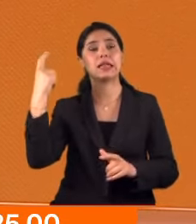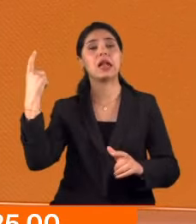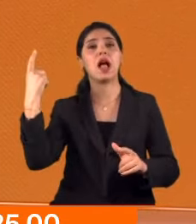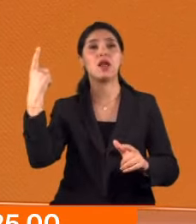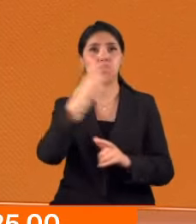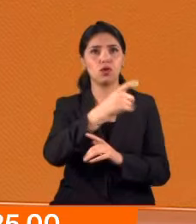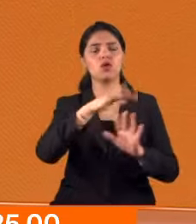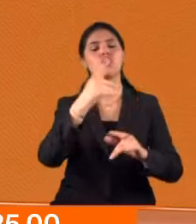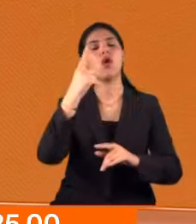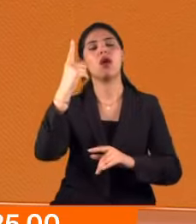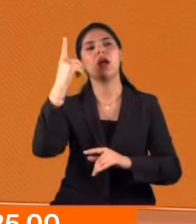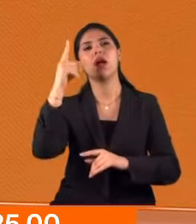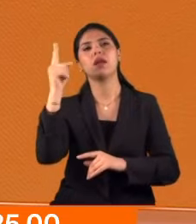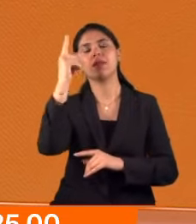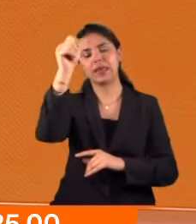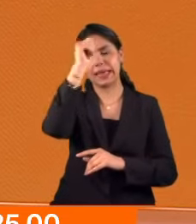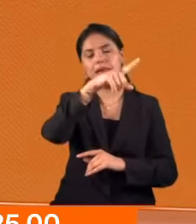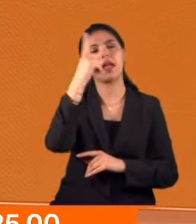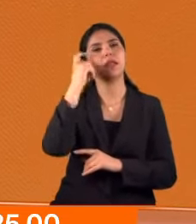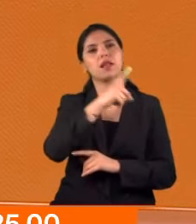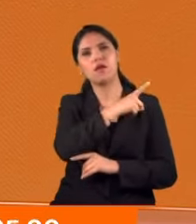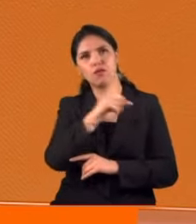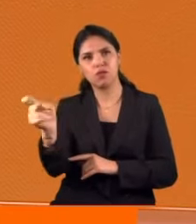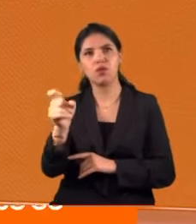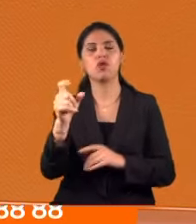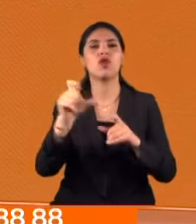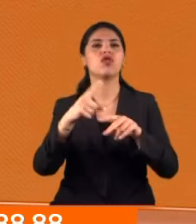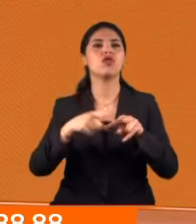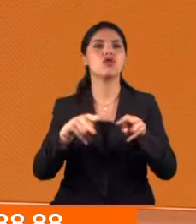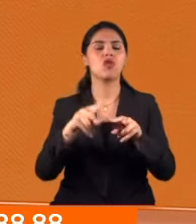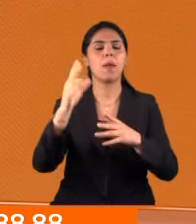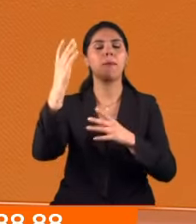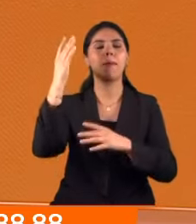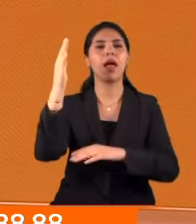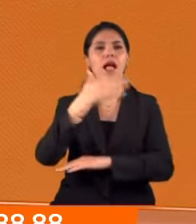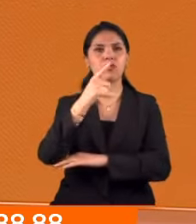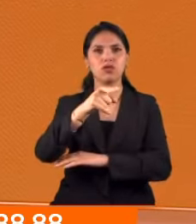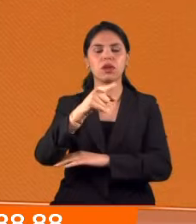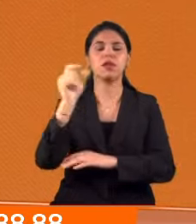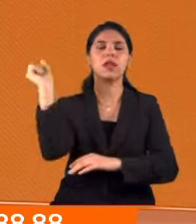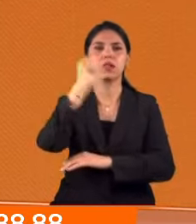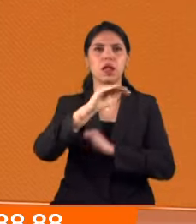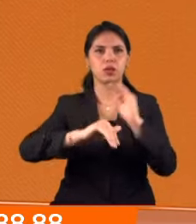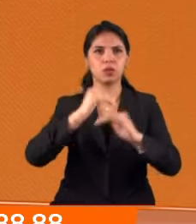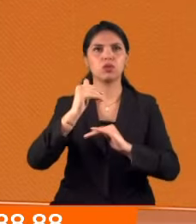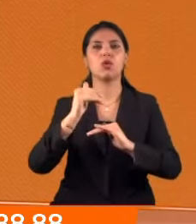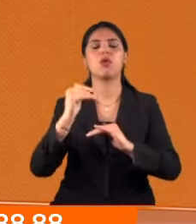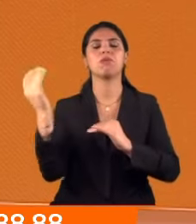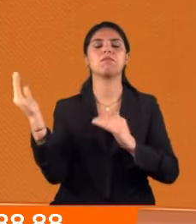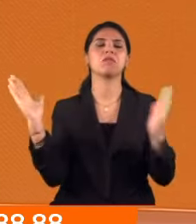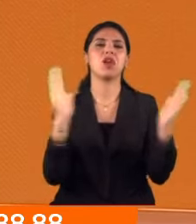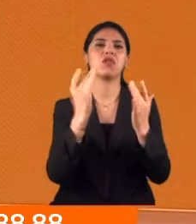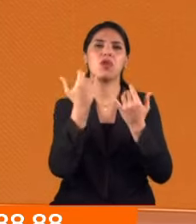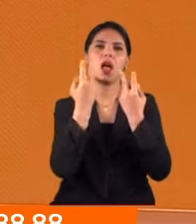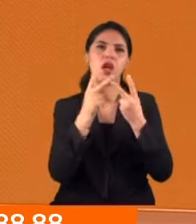sonra İsrail İran'ı vurdu. İran'ın Şam elçiliğine düzenlenen saldırıdan sonra artan gerilim karşılıklı açıklamalarla sıcak tutuluyor.